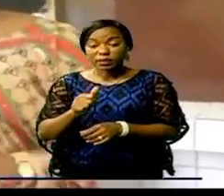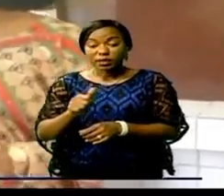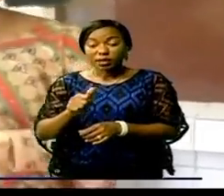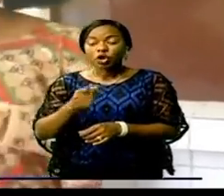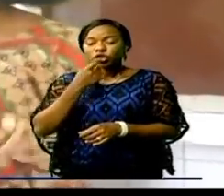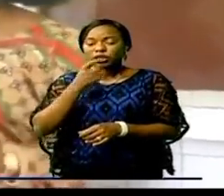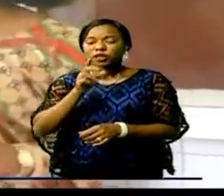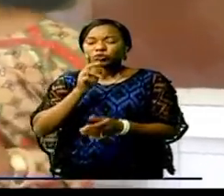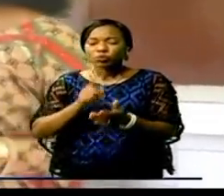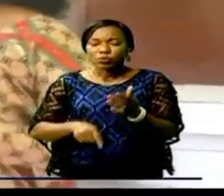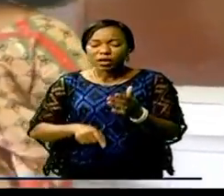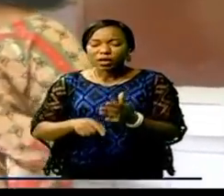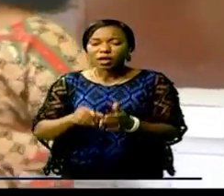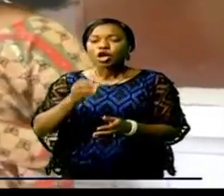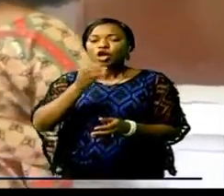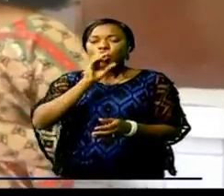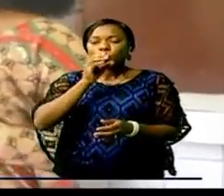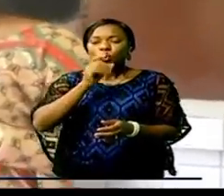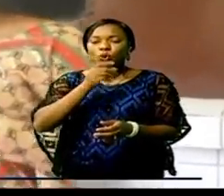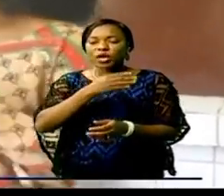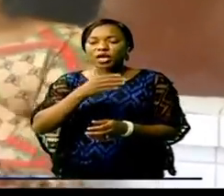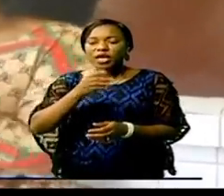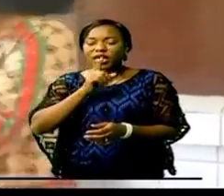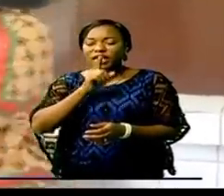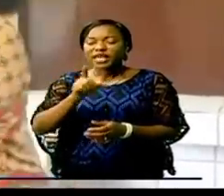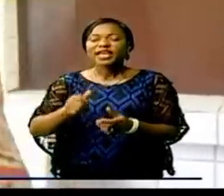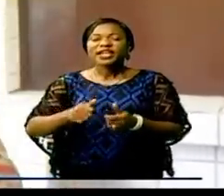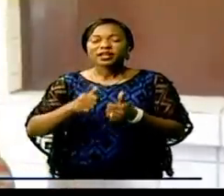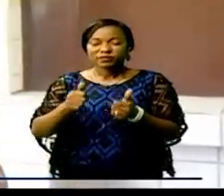vie. Mais moi je vous dis c'est l'eau qu'il faut ajouter.